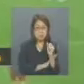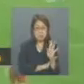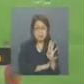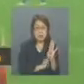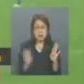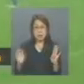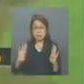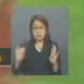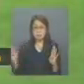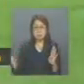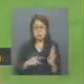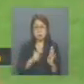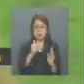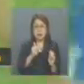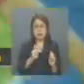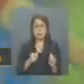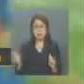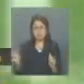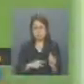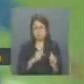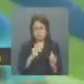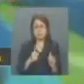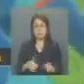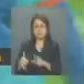ำก่อนจากผลงานของมาริโอโกเมสค่ะ